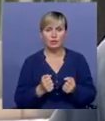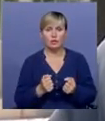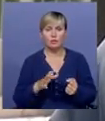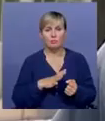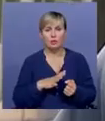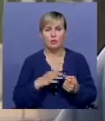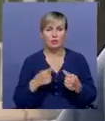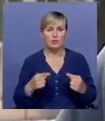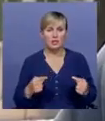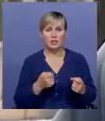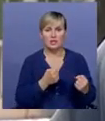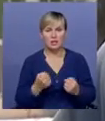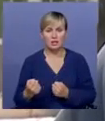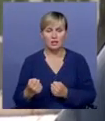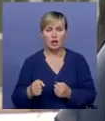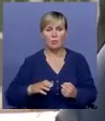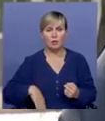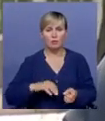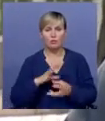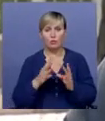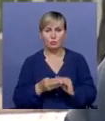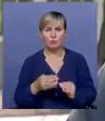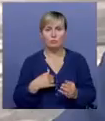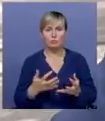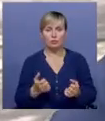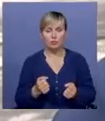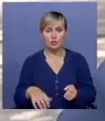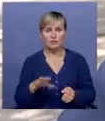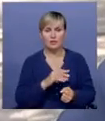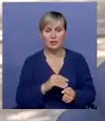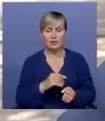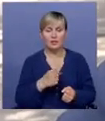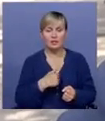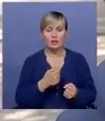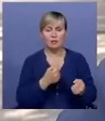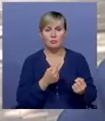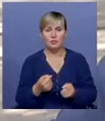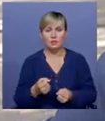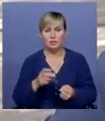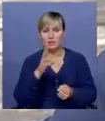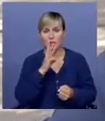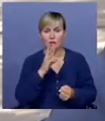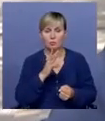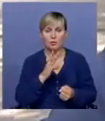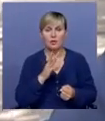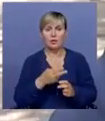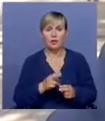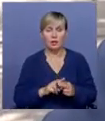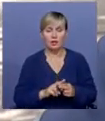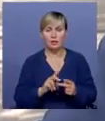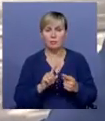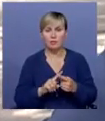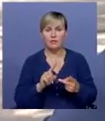какие-то там задержки и так далее, а в целом их получили все. Нам не задержали зарплату ни на день, это раз.